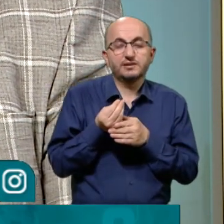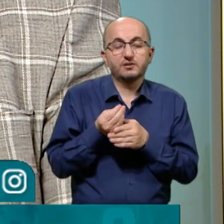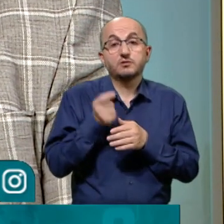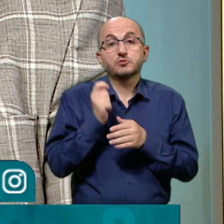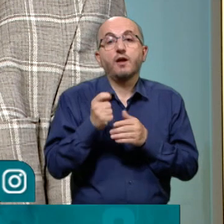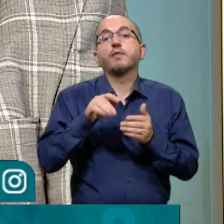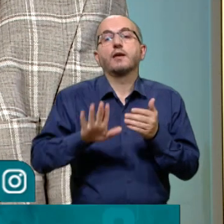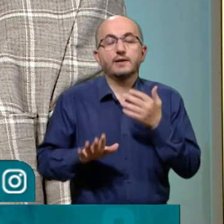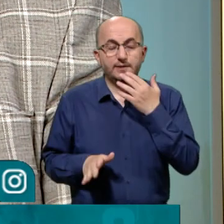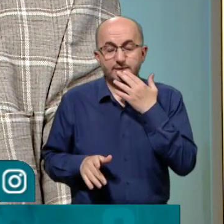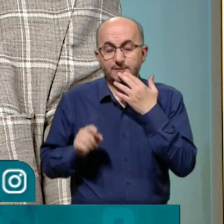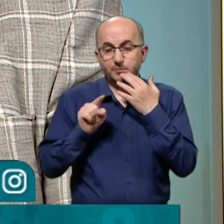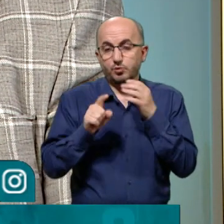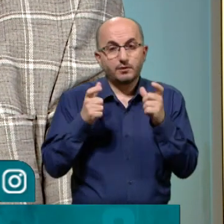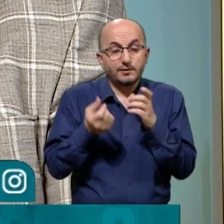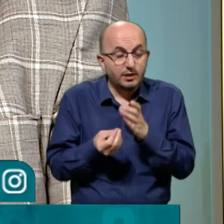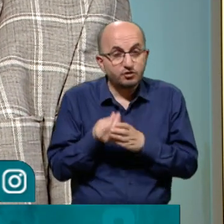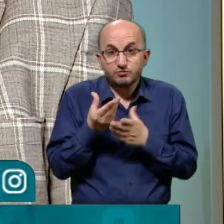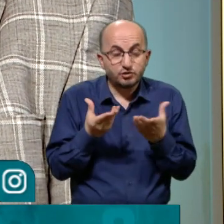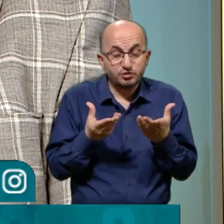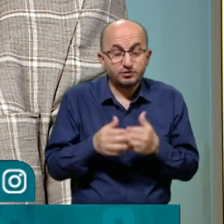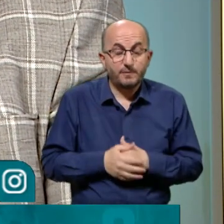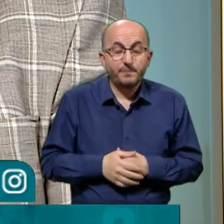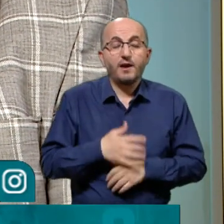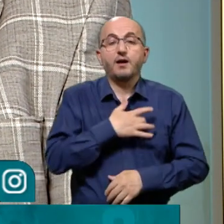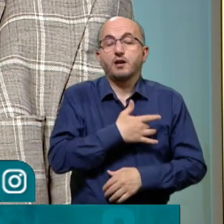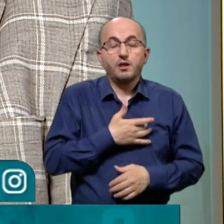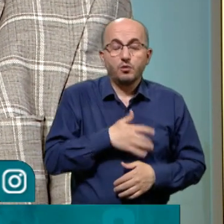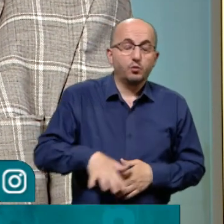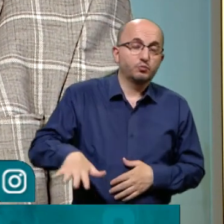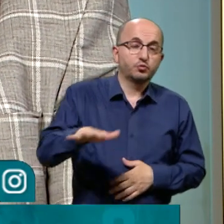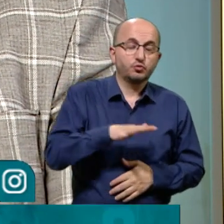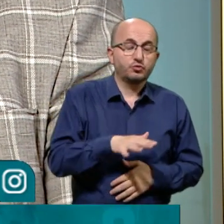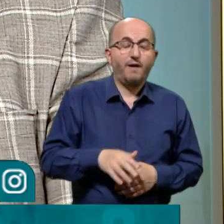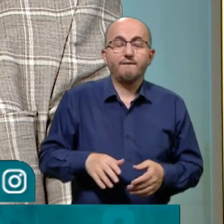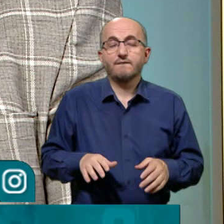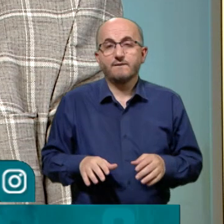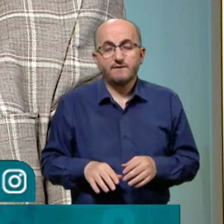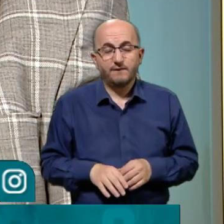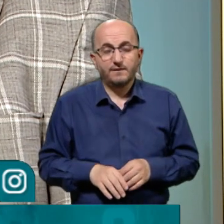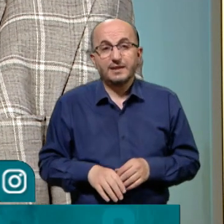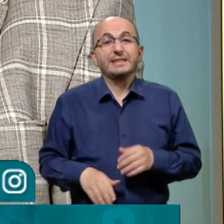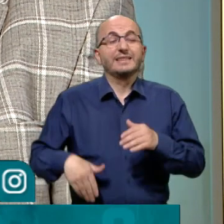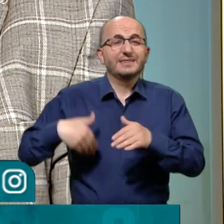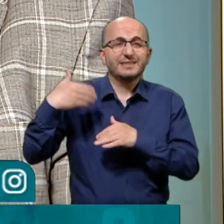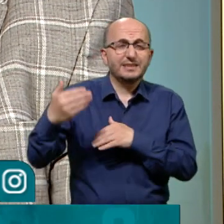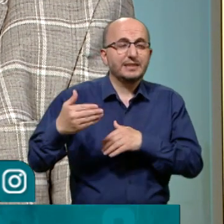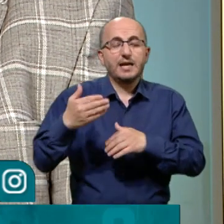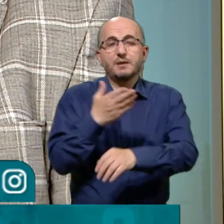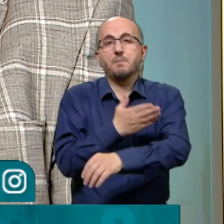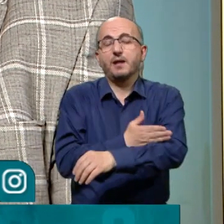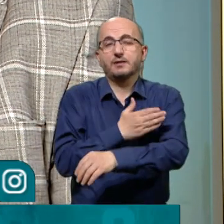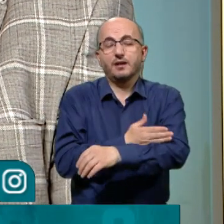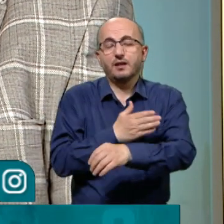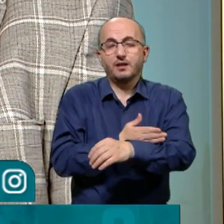şart değildir Peki bu nereden çıkmıştır Yani anadolumuz da ve hatta diğer beldelerde